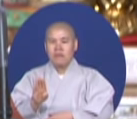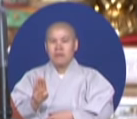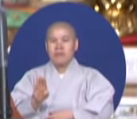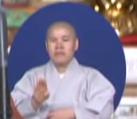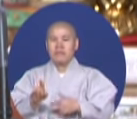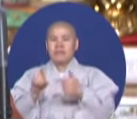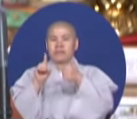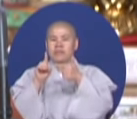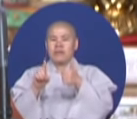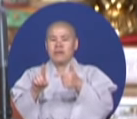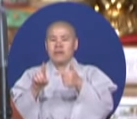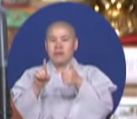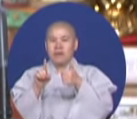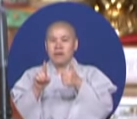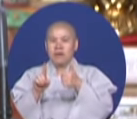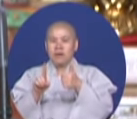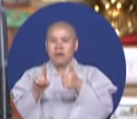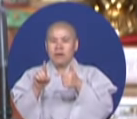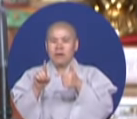무부리비로다